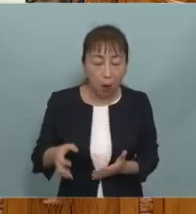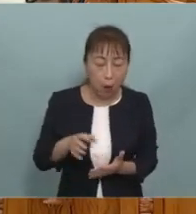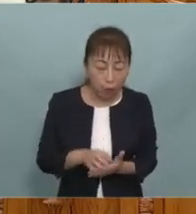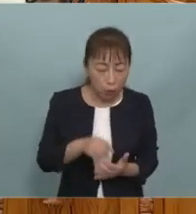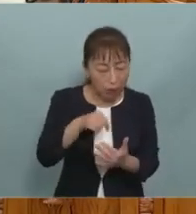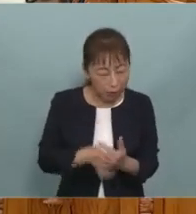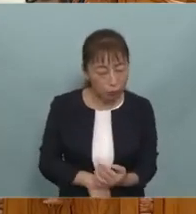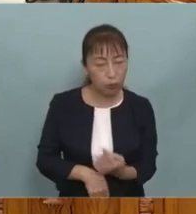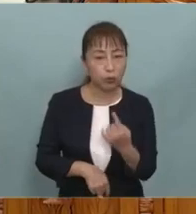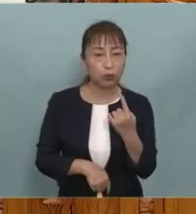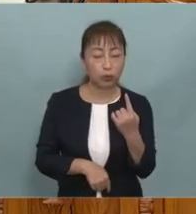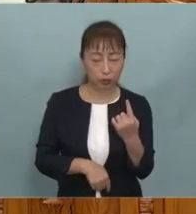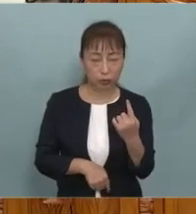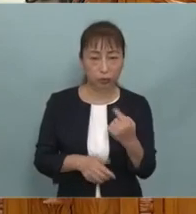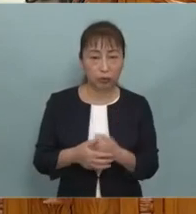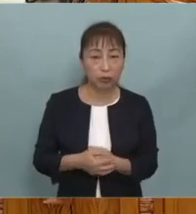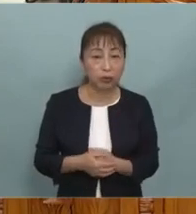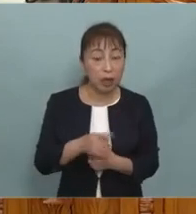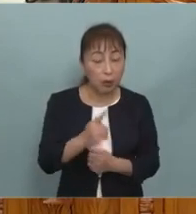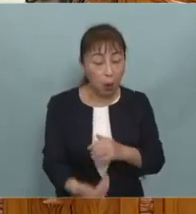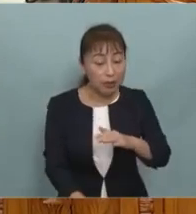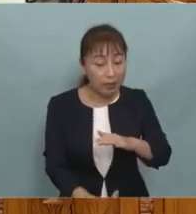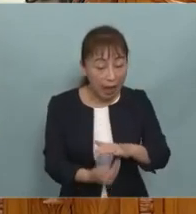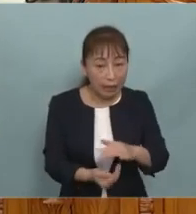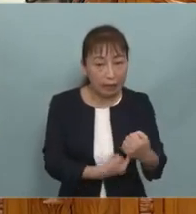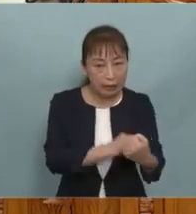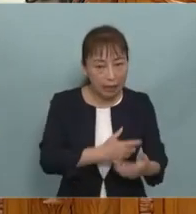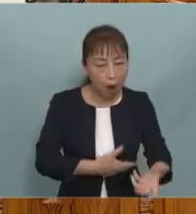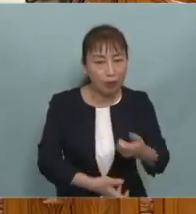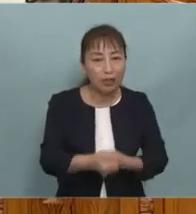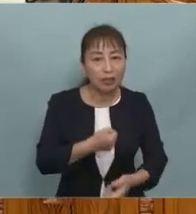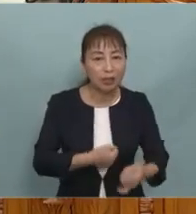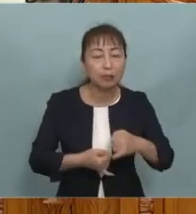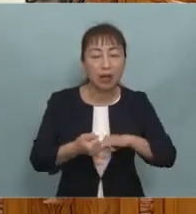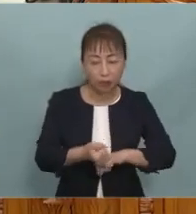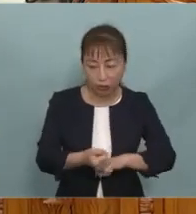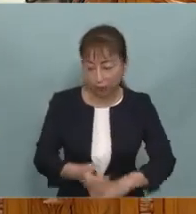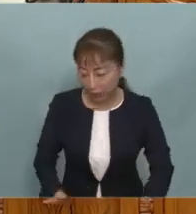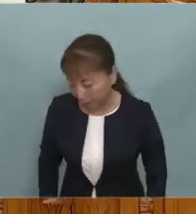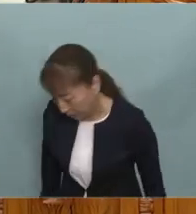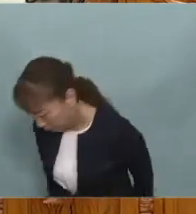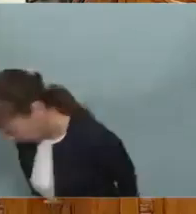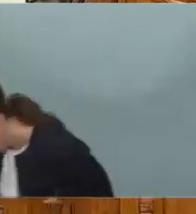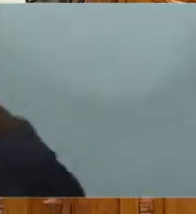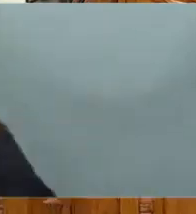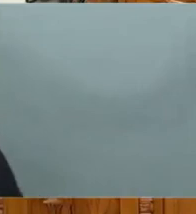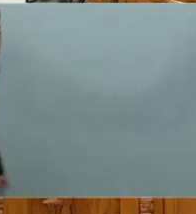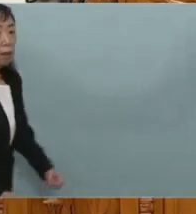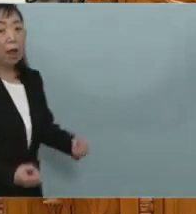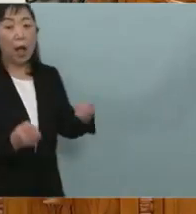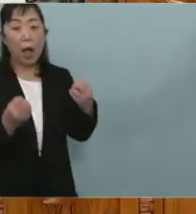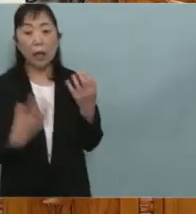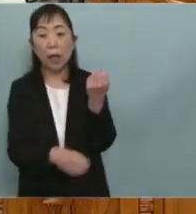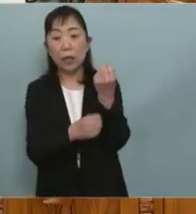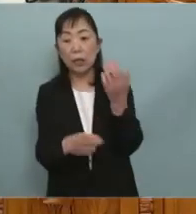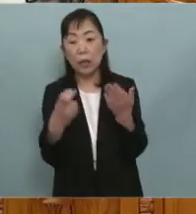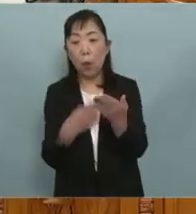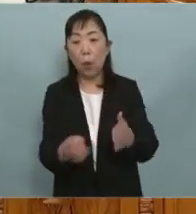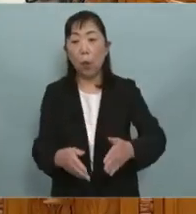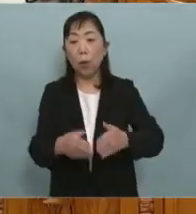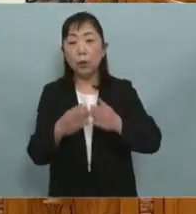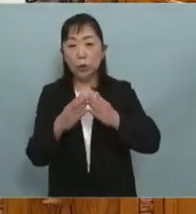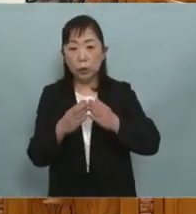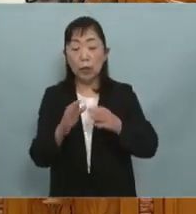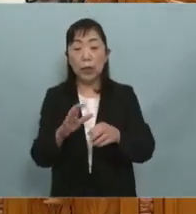その持てる力を最大限引き出してまいります新たな基本法のも最初の5年間